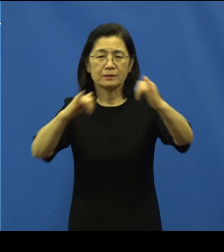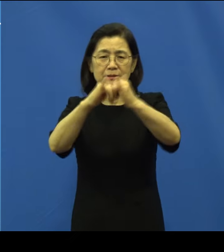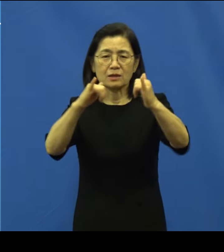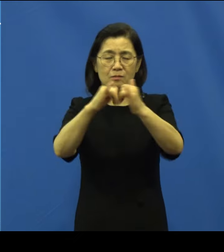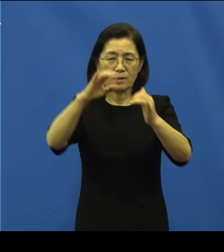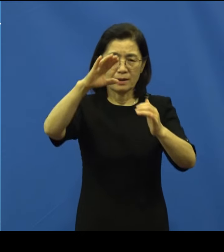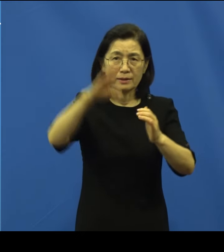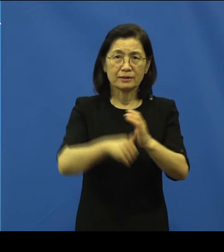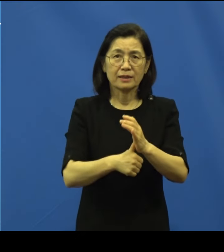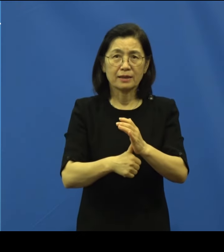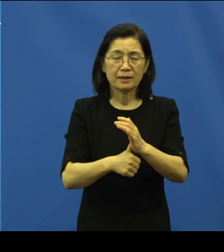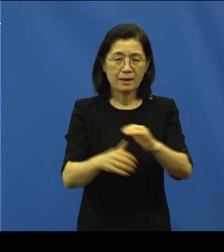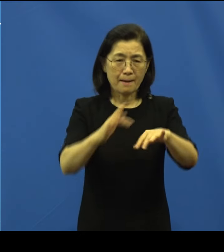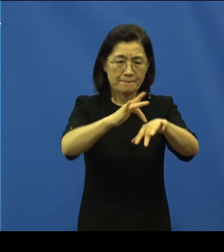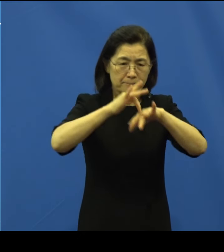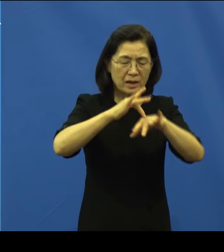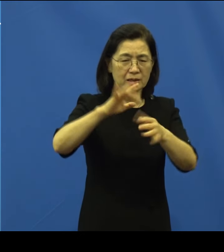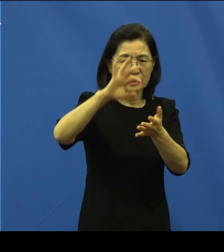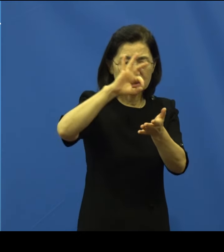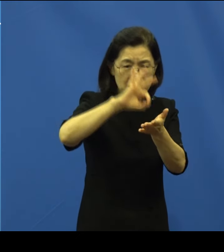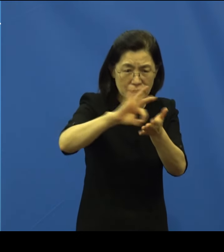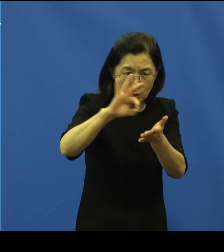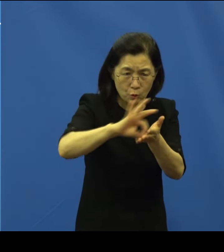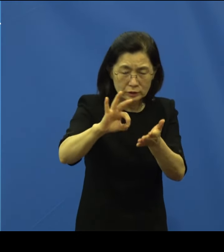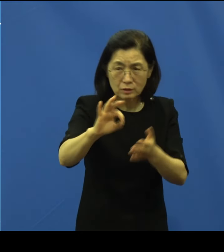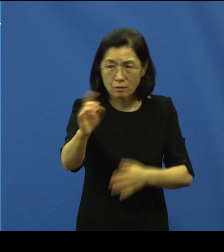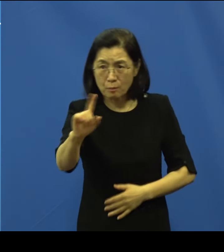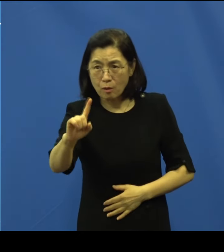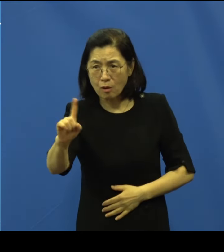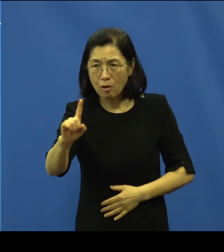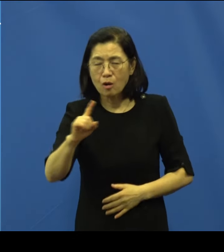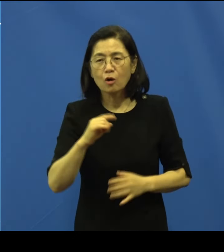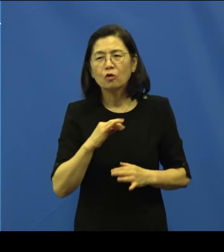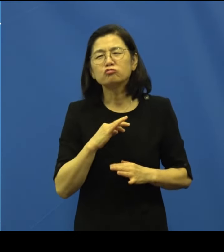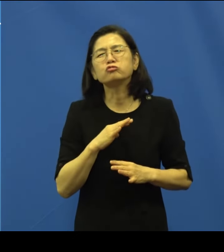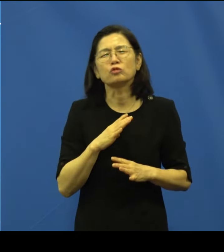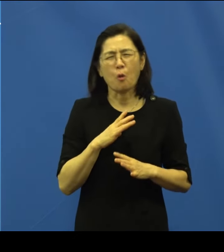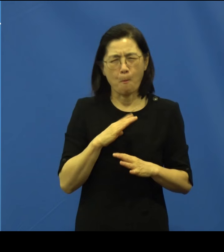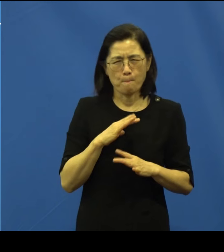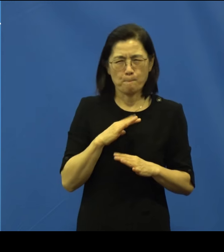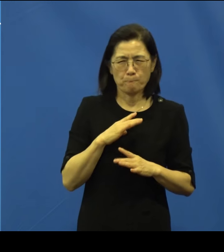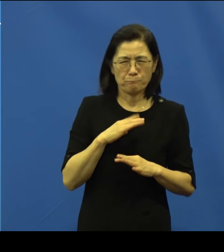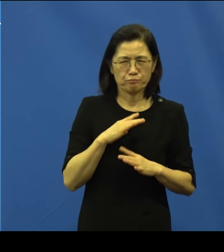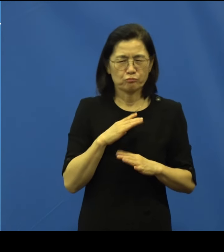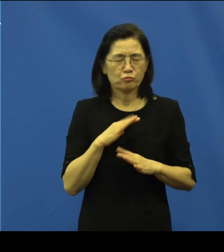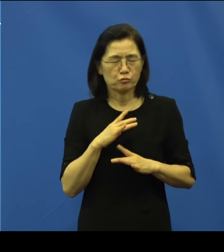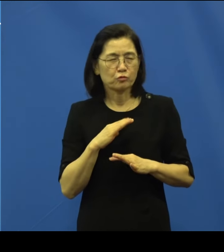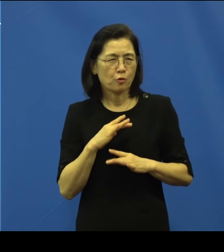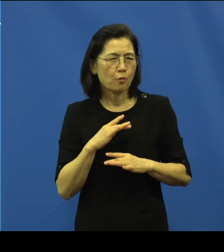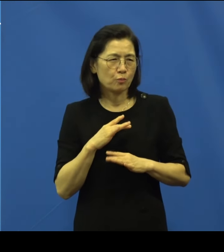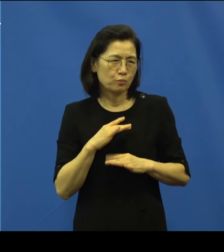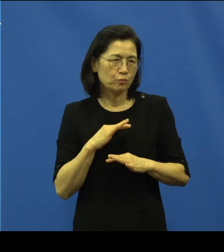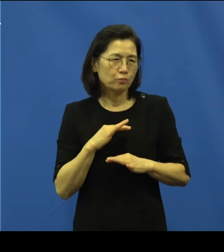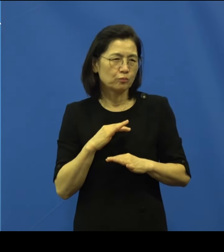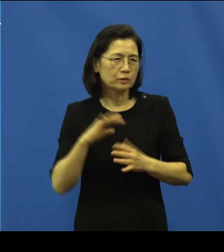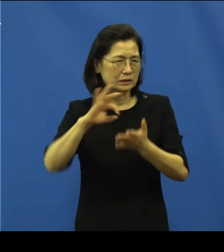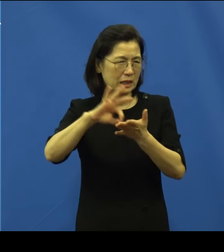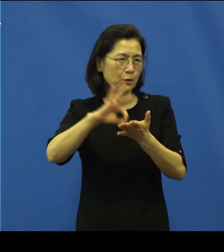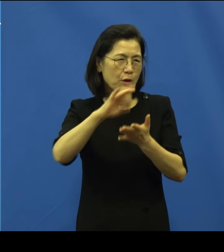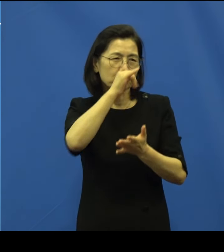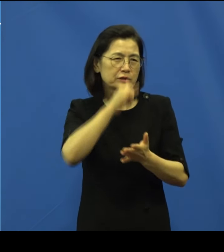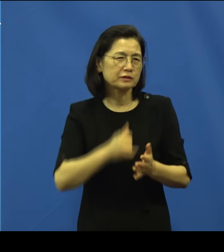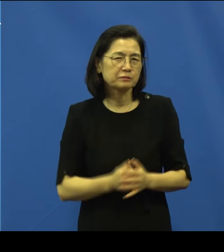싸움에서 사단이 단골로 사용하는 거 두려움이에요. 암 자체보다 암으로 인한 두려움이